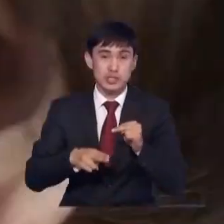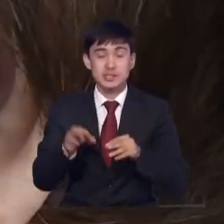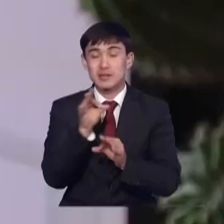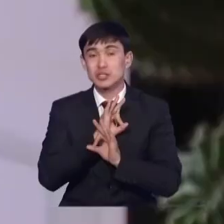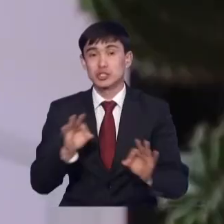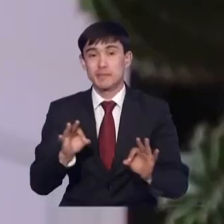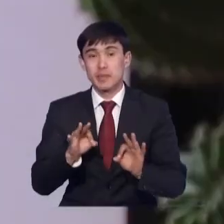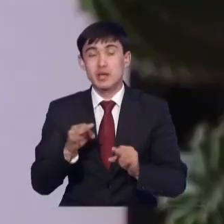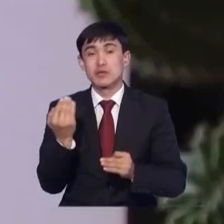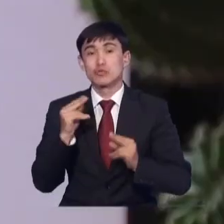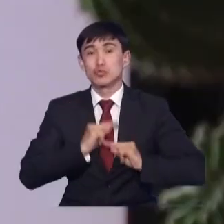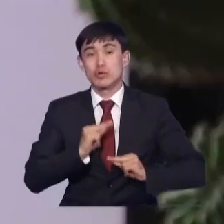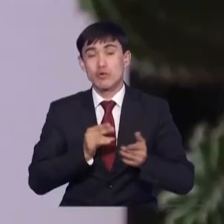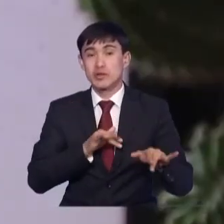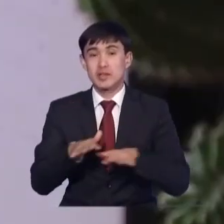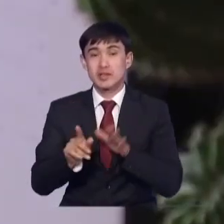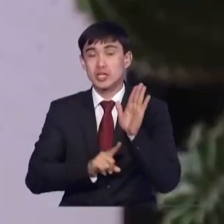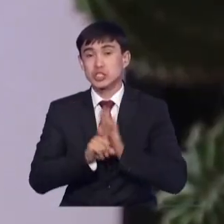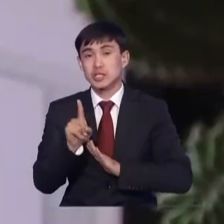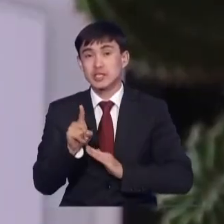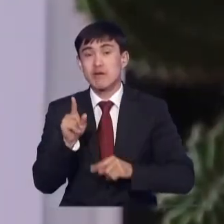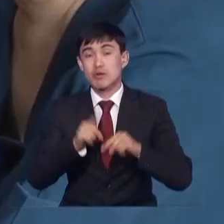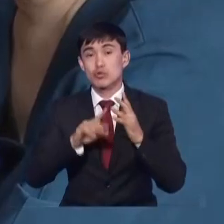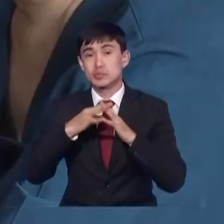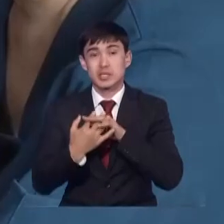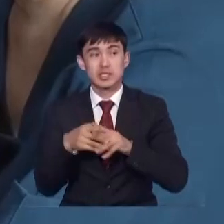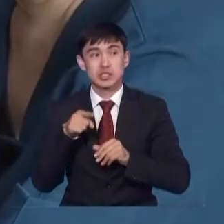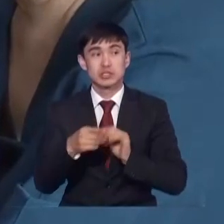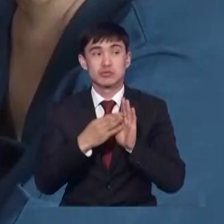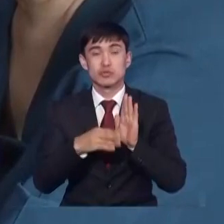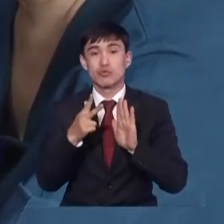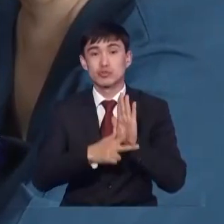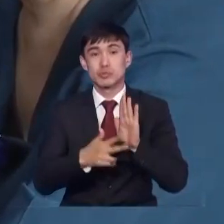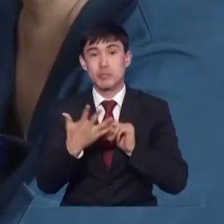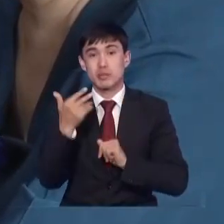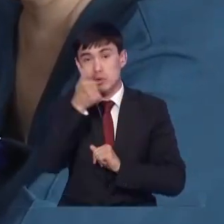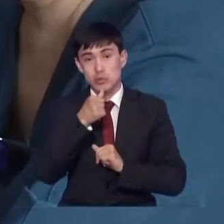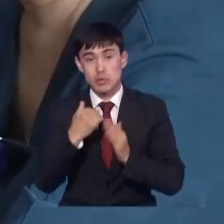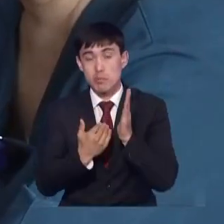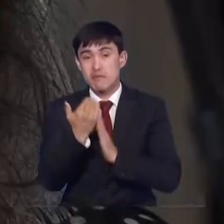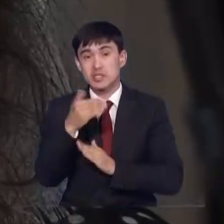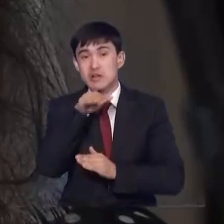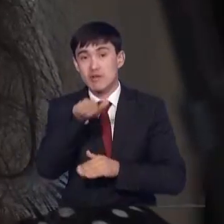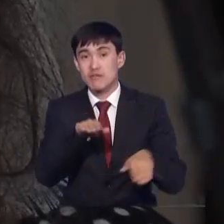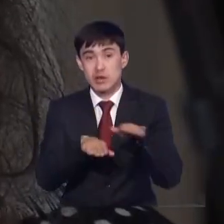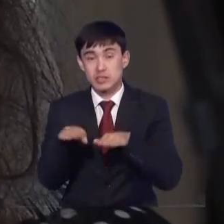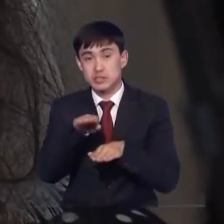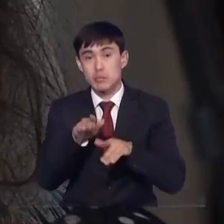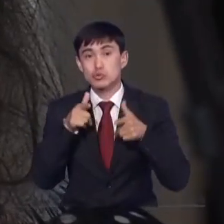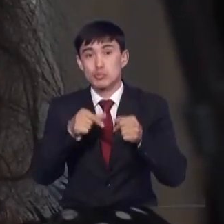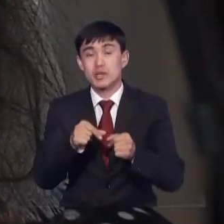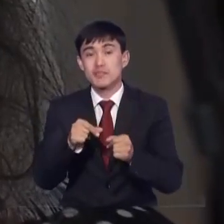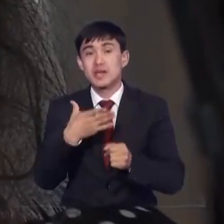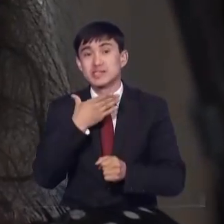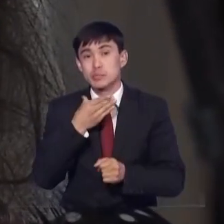отличием причём её трудовая деятельность началась в родном селе в 1985 году для повышение квалификации поступила в